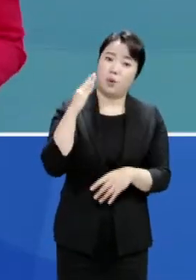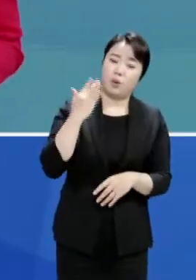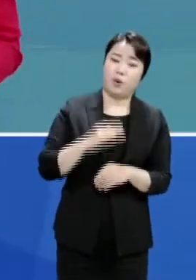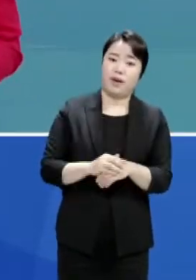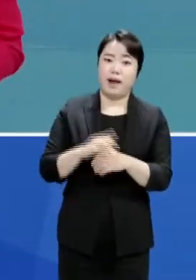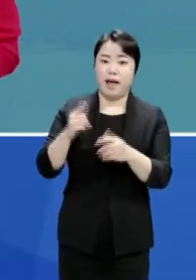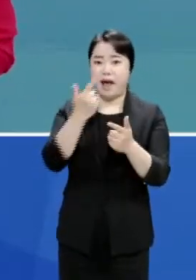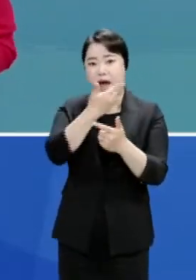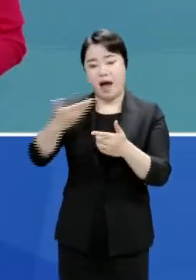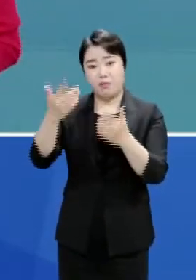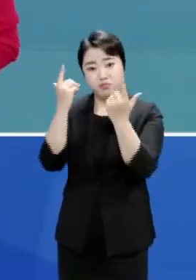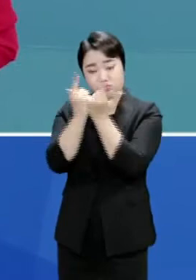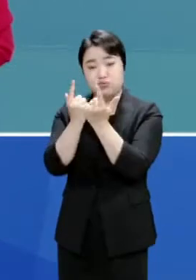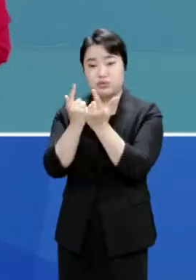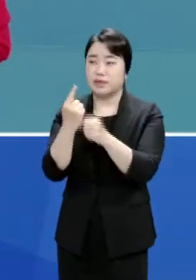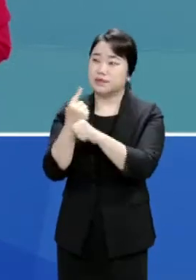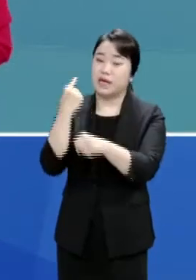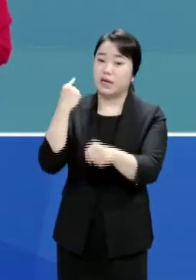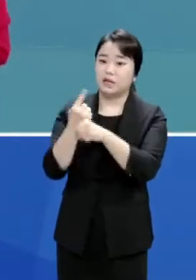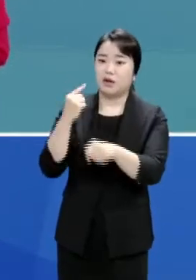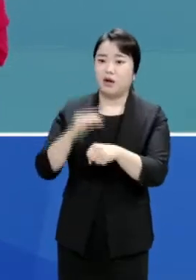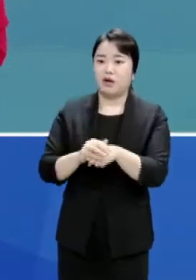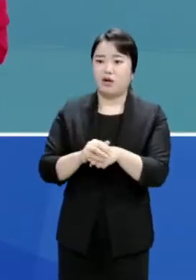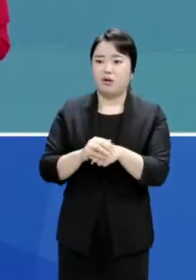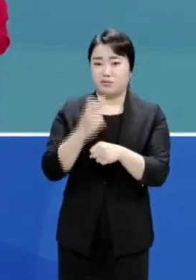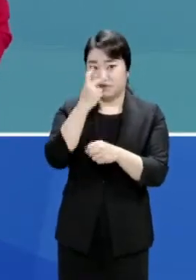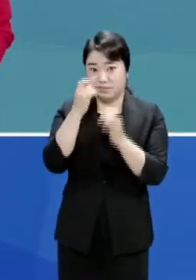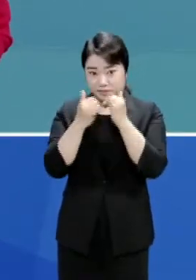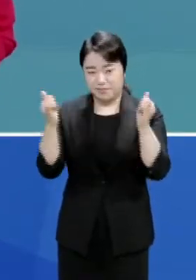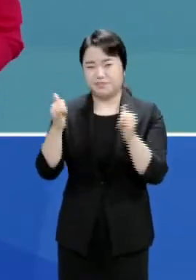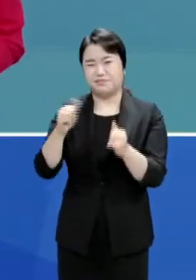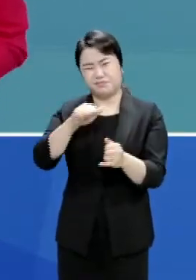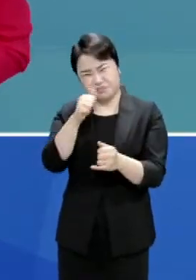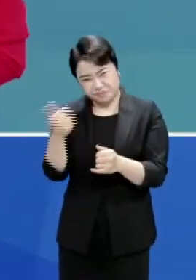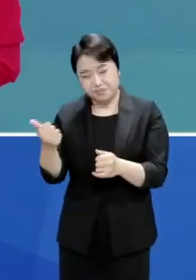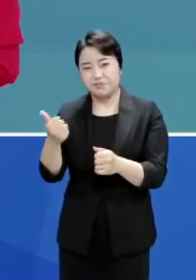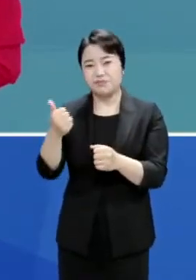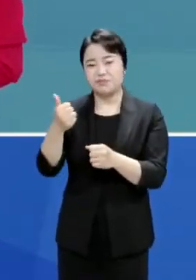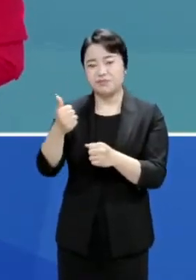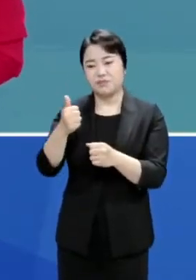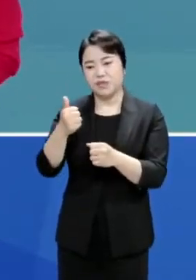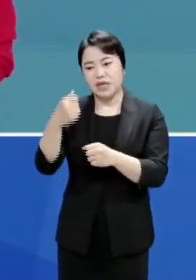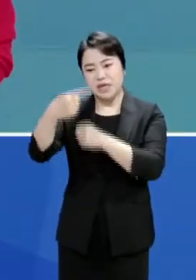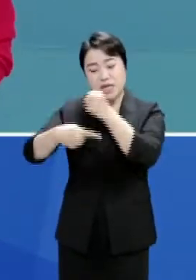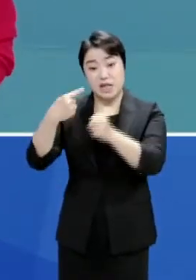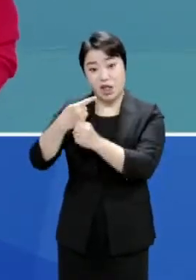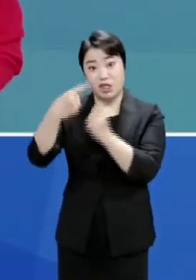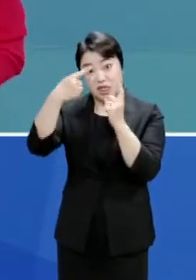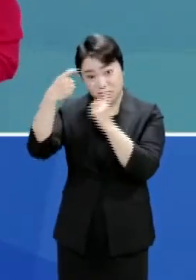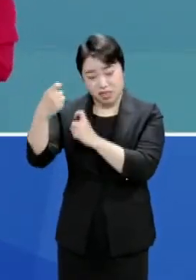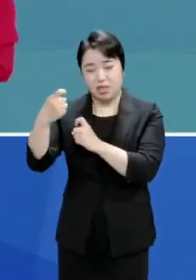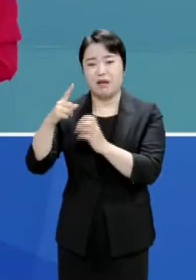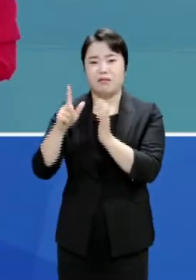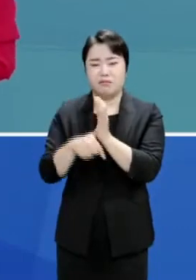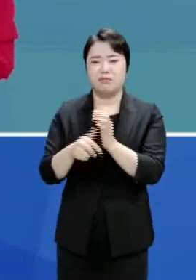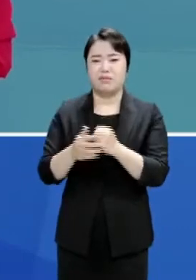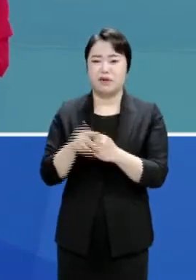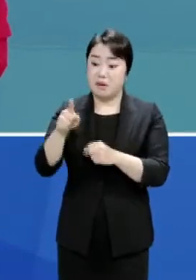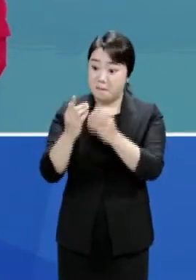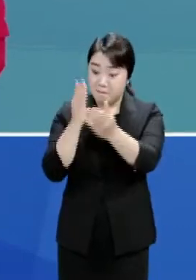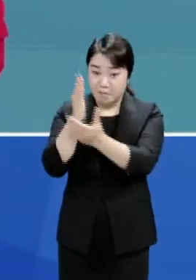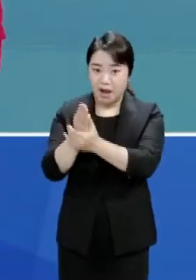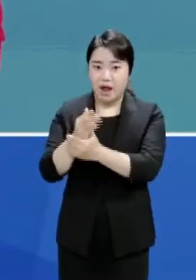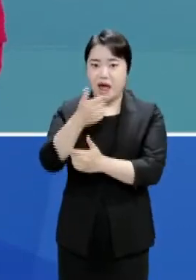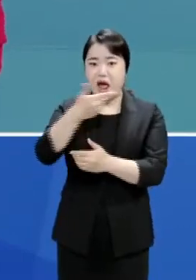있는 강북 지역이 이제 작년이었죠. 고 최희석 경비노동자 이제 돌아가신 지 추모 1주기가 됐는데, 그 사건을 계기로 해서